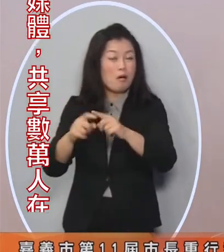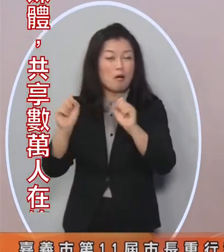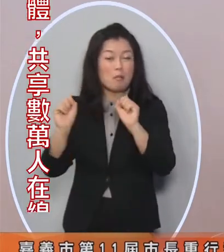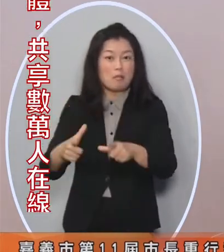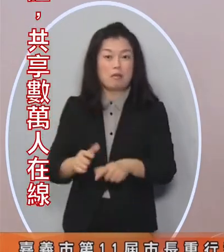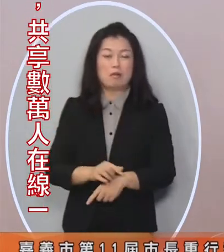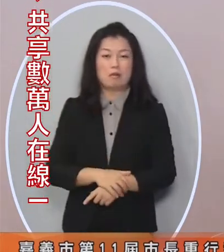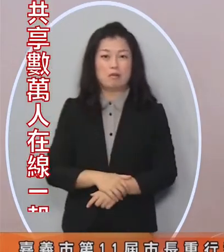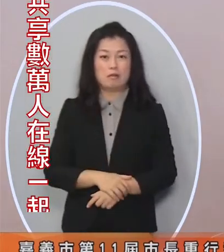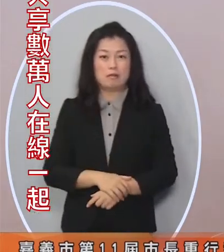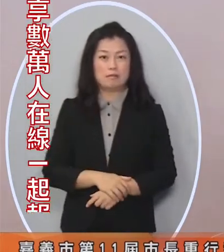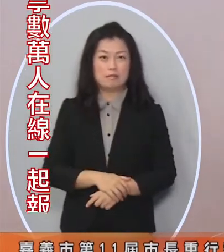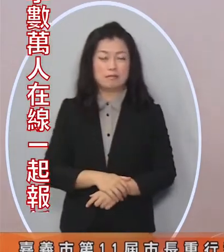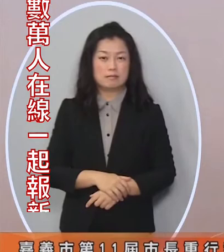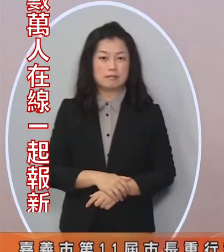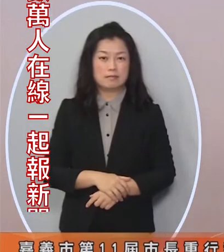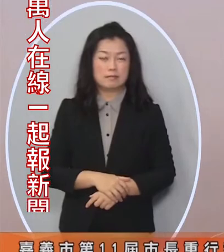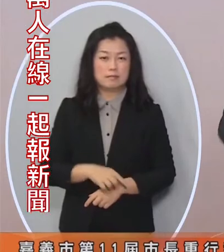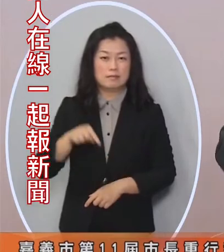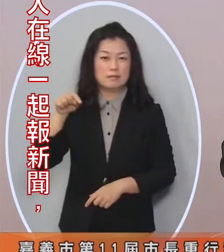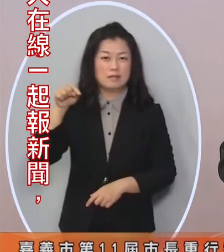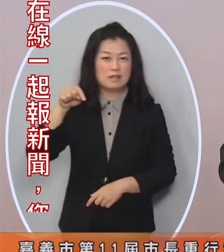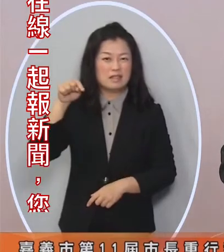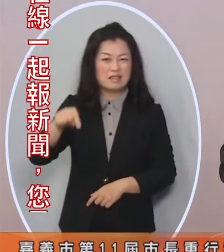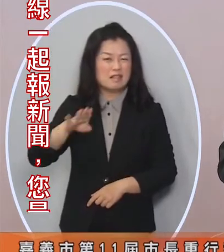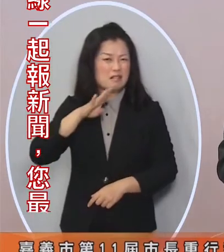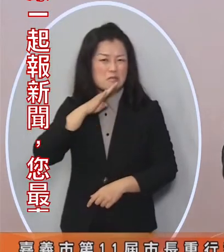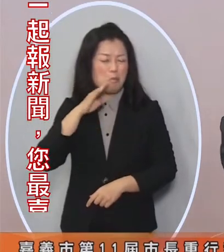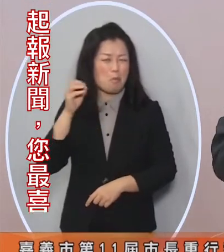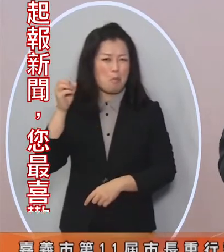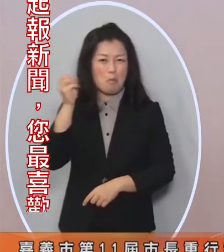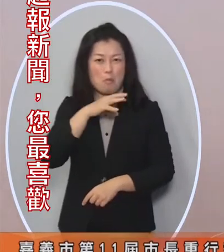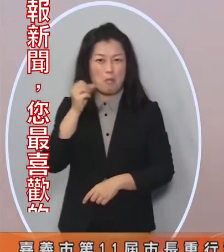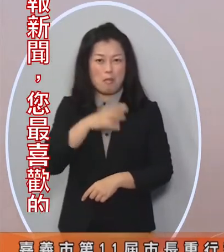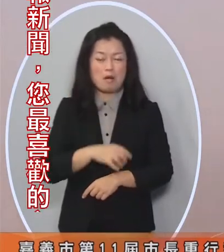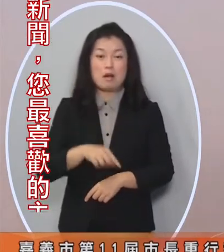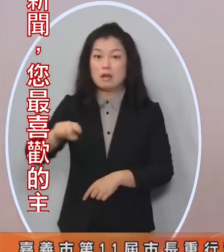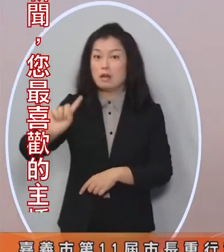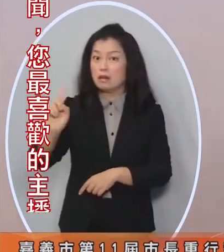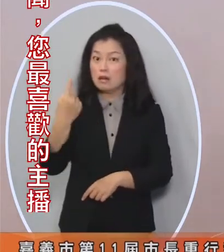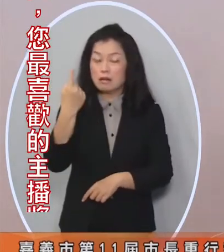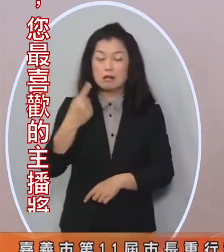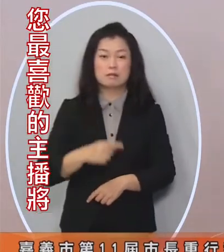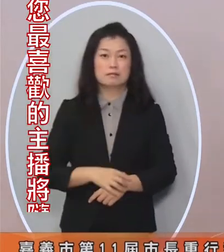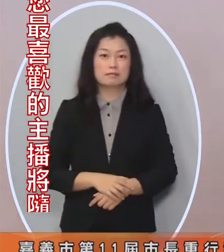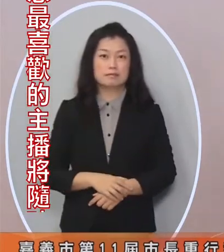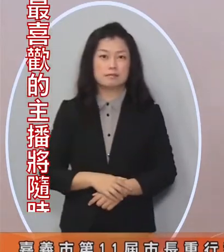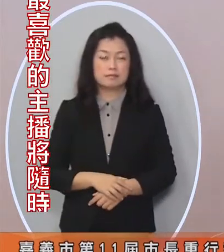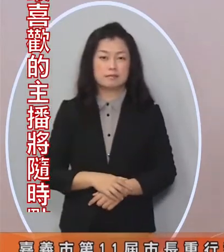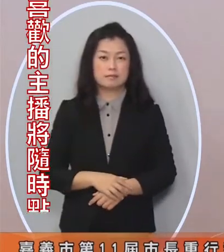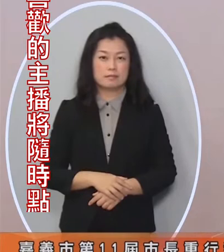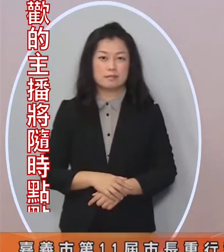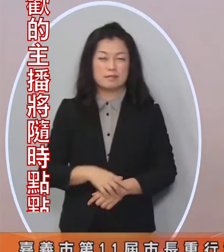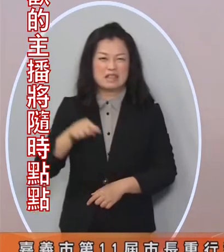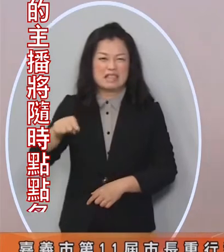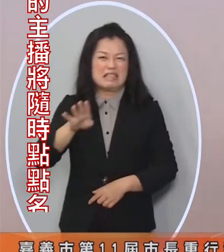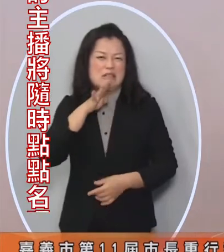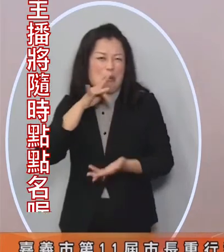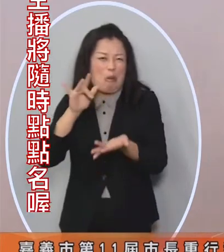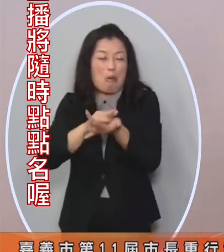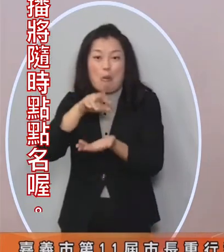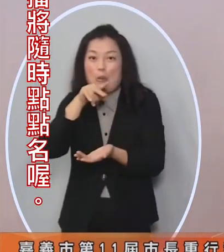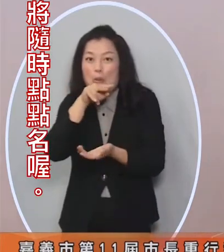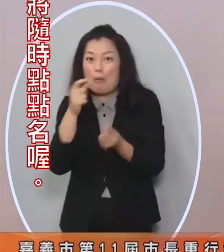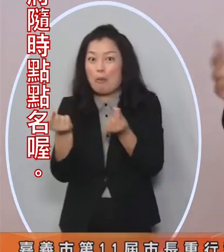地狱道、中五鬼道、七宗道来的呢，按是安怎来？根本毛泽东是一尾毒蛇，